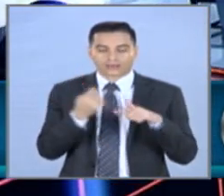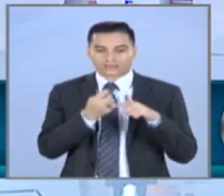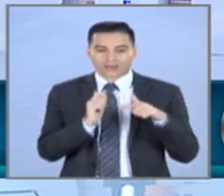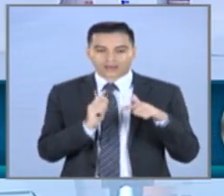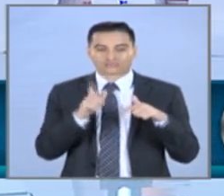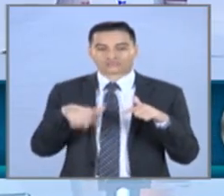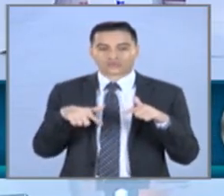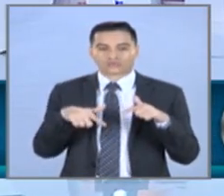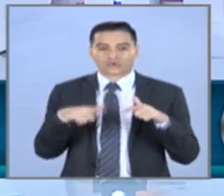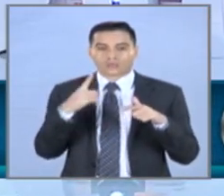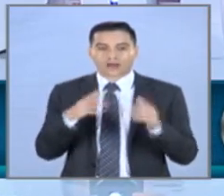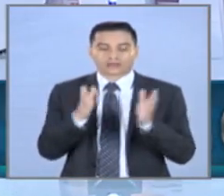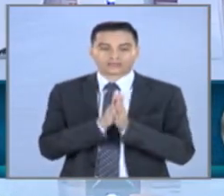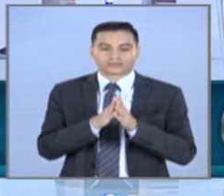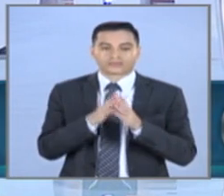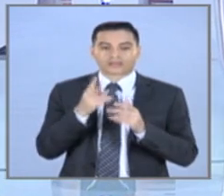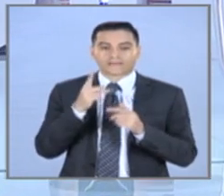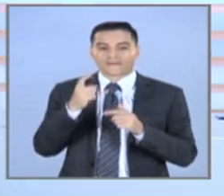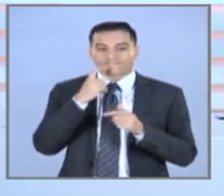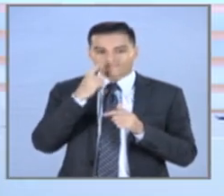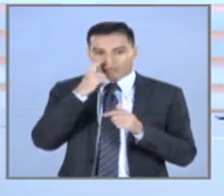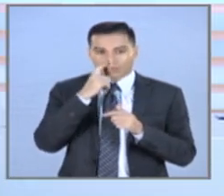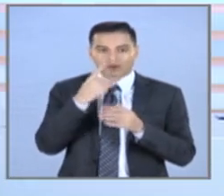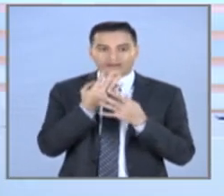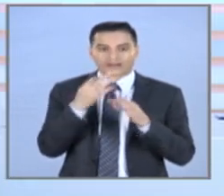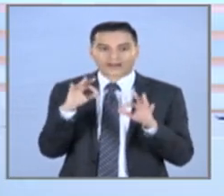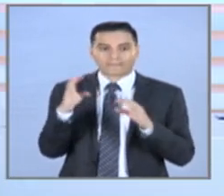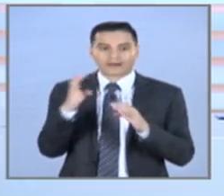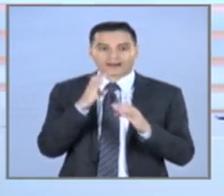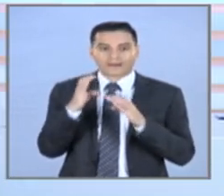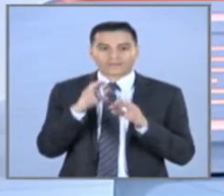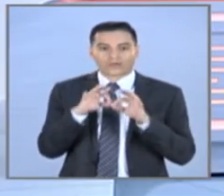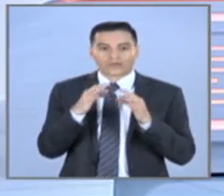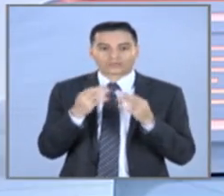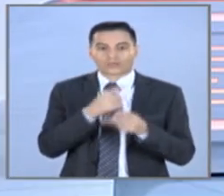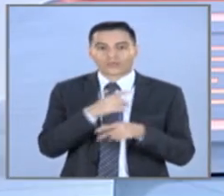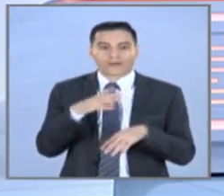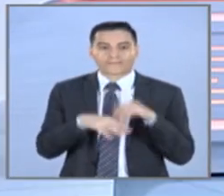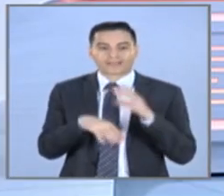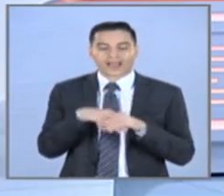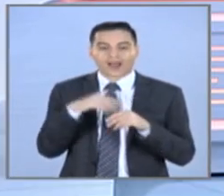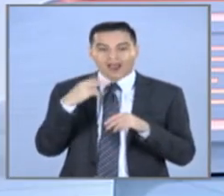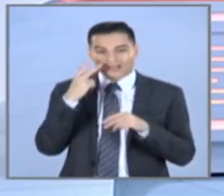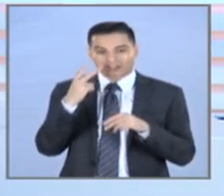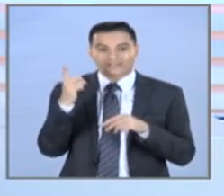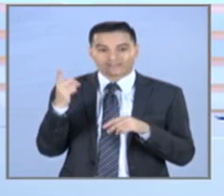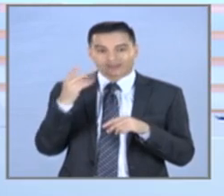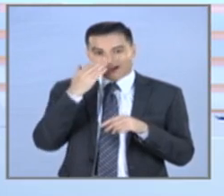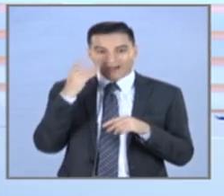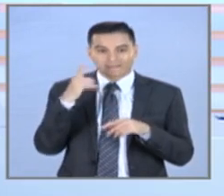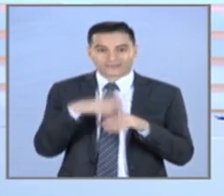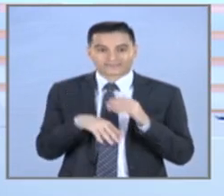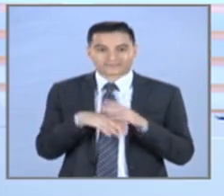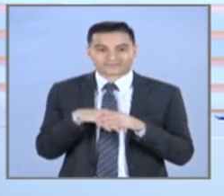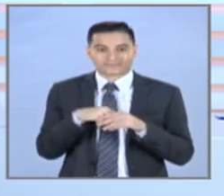عائلة مرسي جاوبت فقرة الفنون بالكامل، كلكم بتحاولوا تدوسوا على البزر أنا شايف، بس على